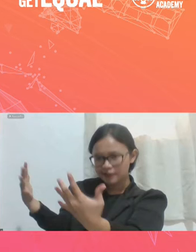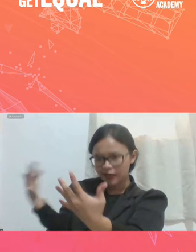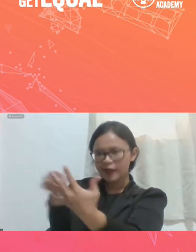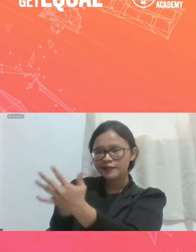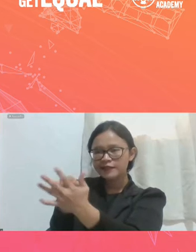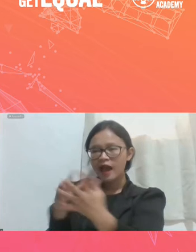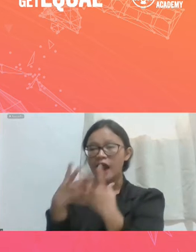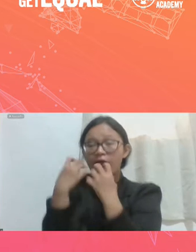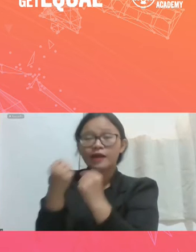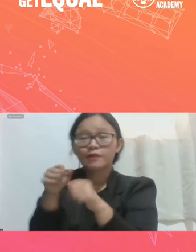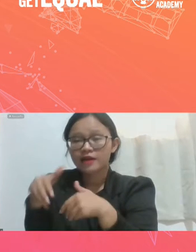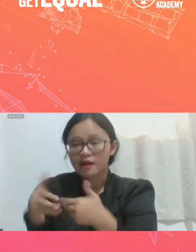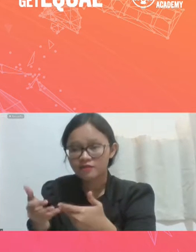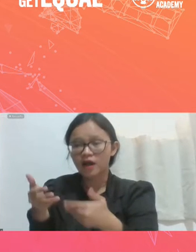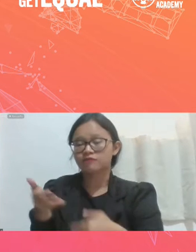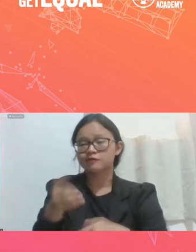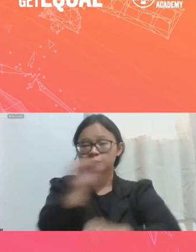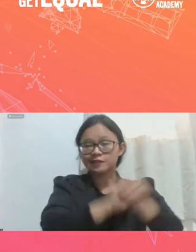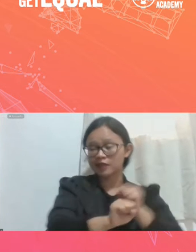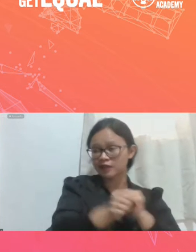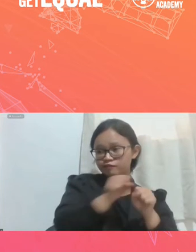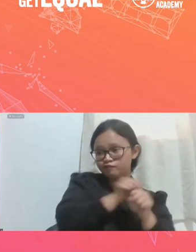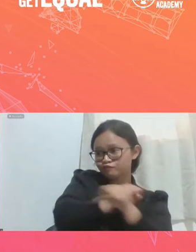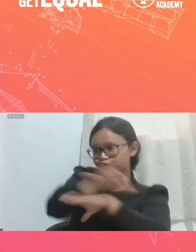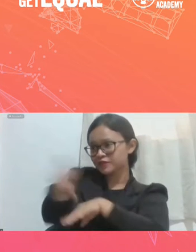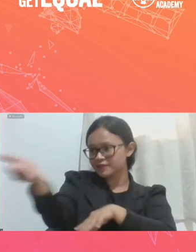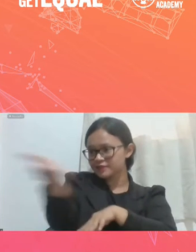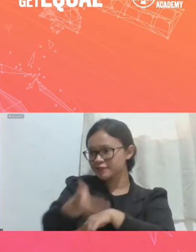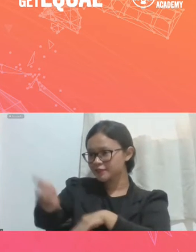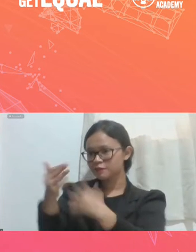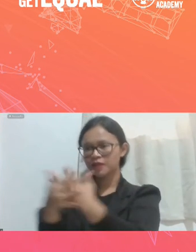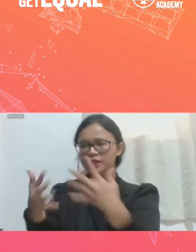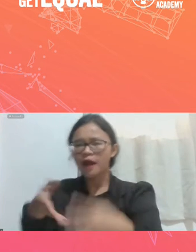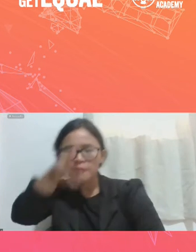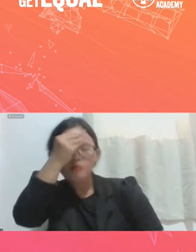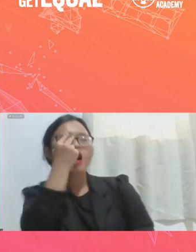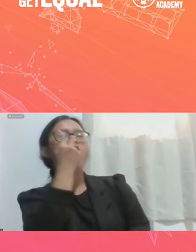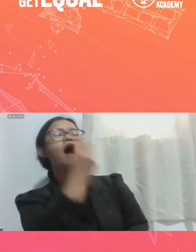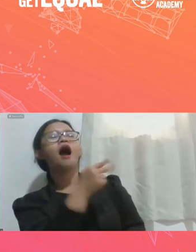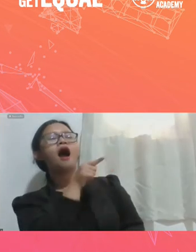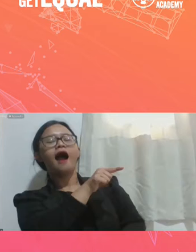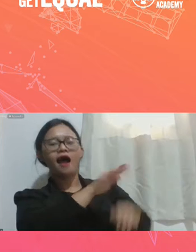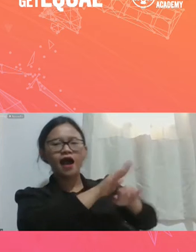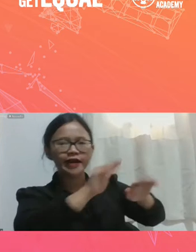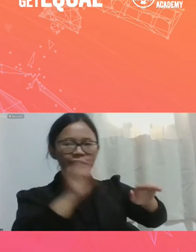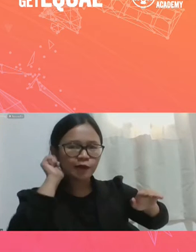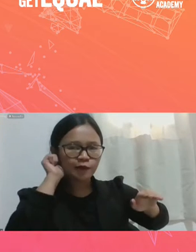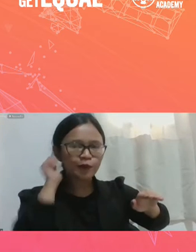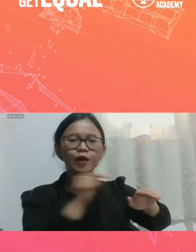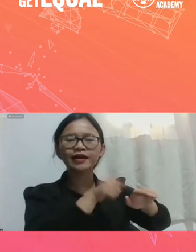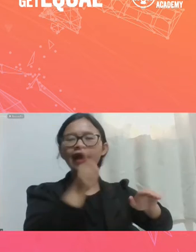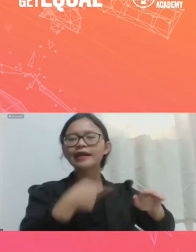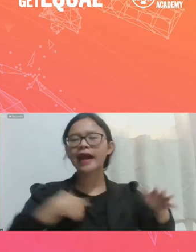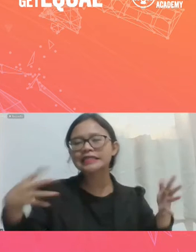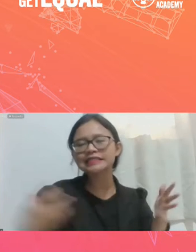harapannya kegiatan ini bisa menumbuhkan kesadaran bahwa anak perempuan sepatutnya diberikan kesempatan